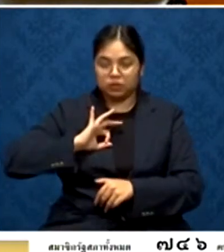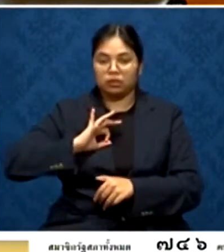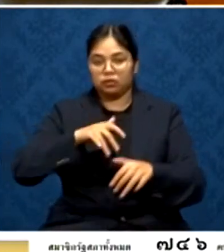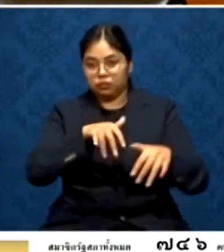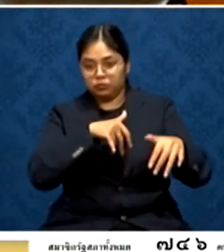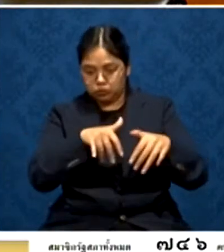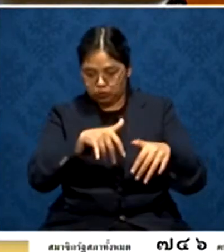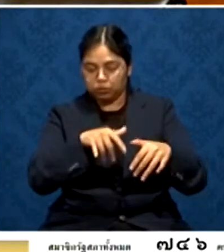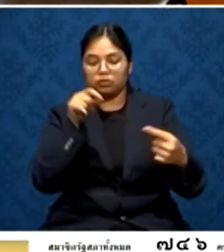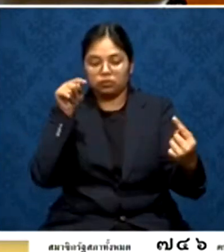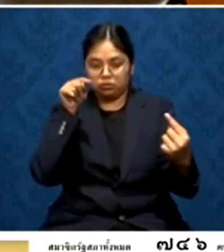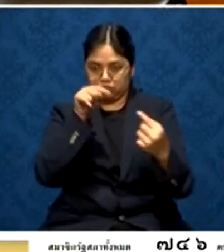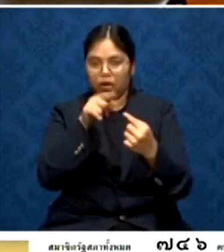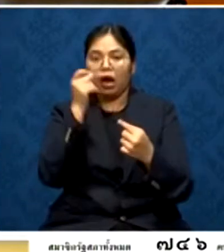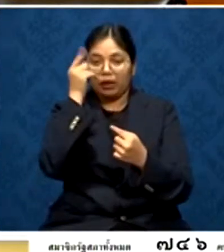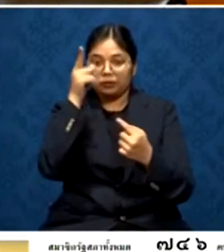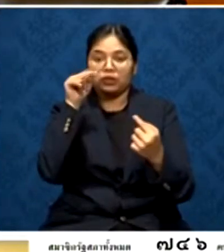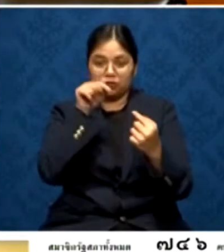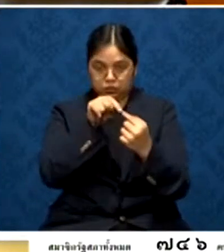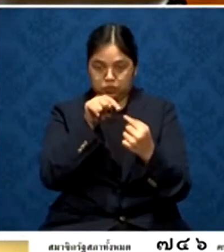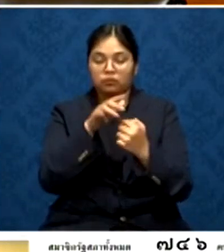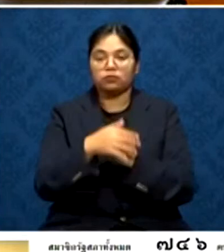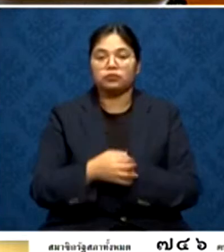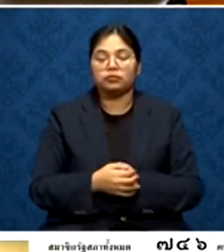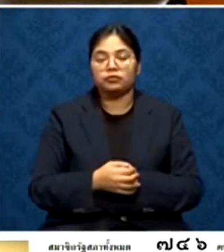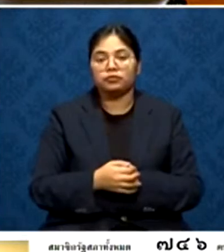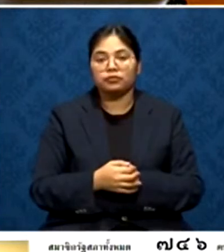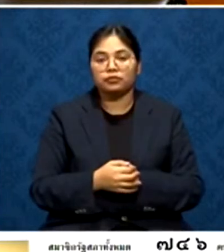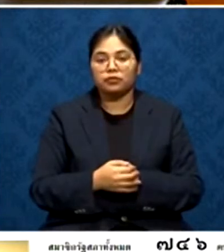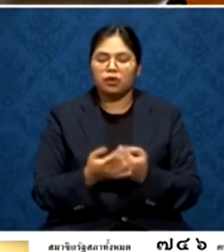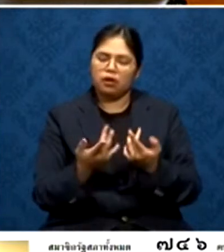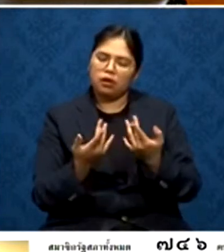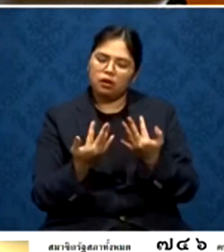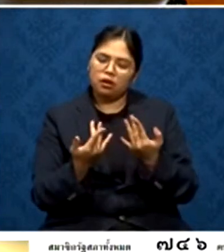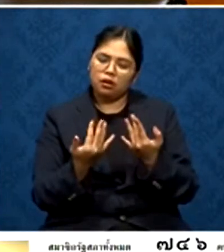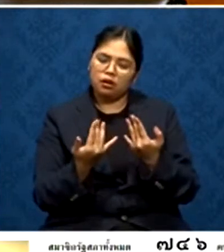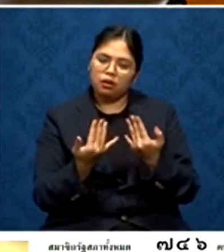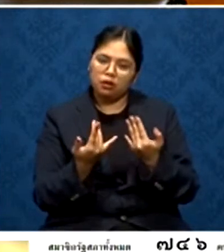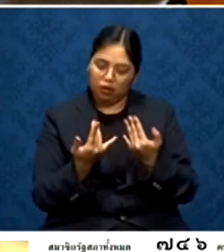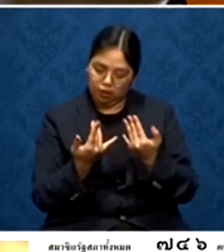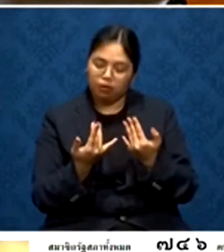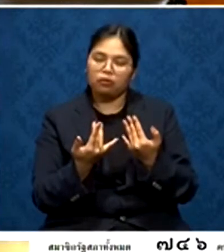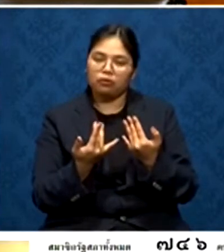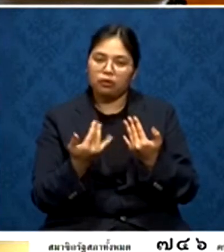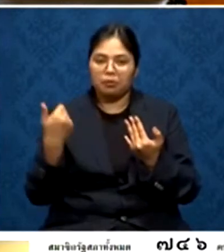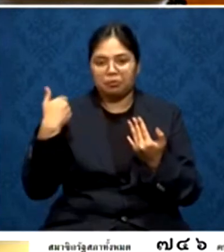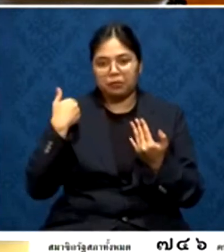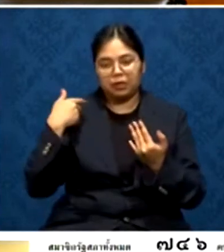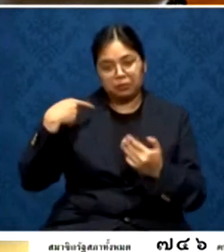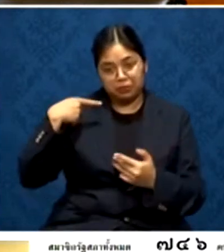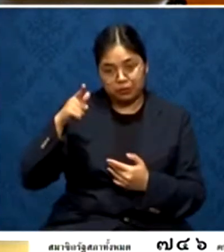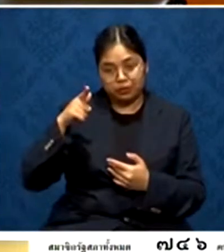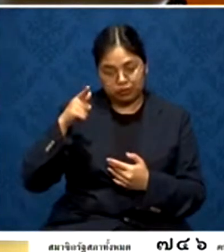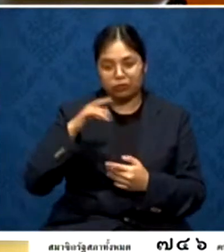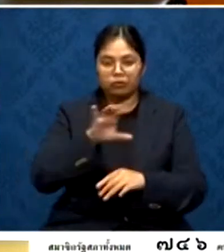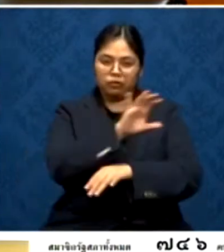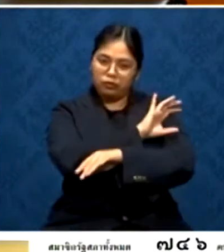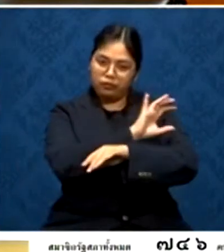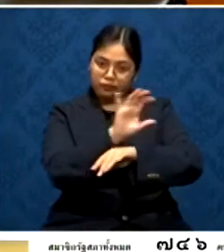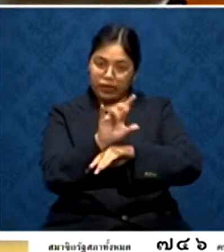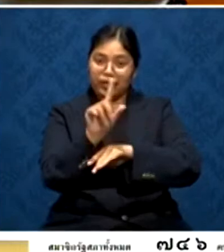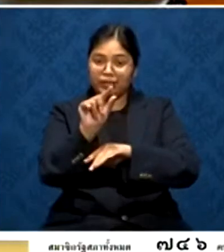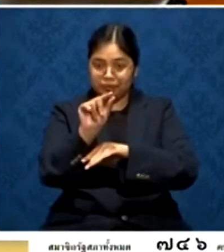งพี่น้องประชาชนที่รอรับประโยชน์ที่จะได้ใช้เข้าบริการรถไฟฟ้